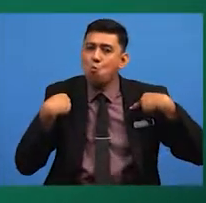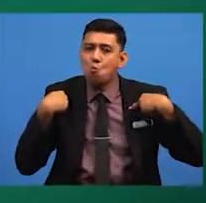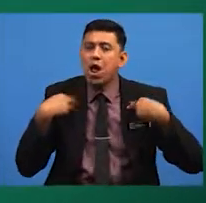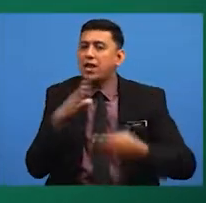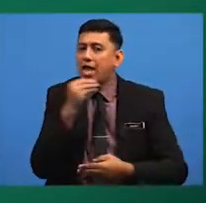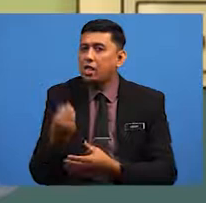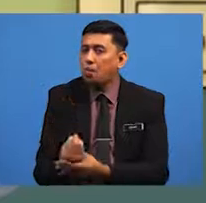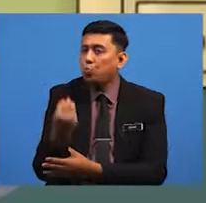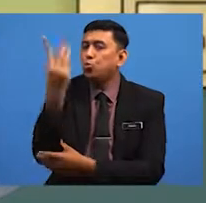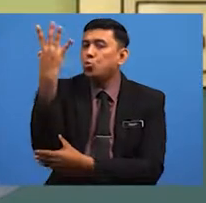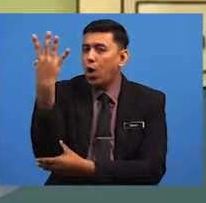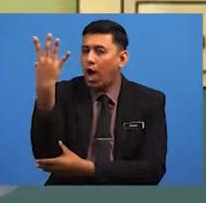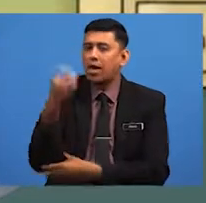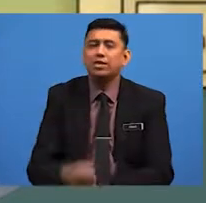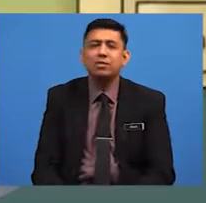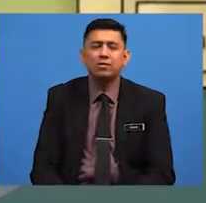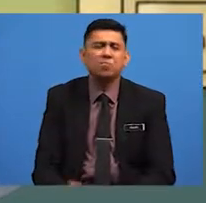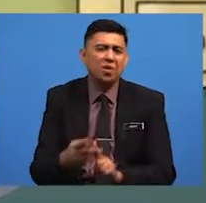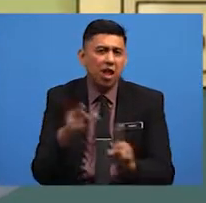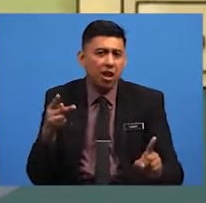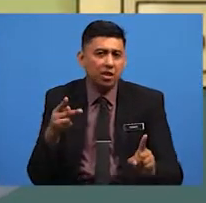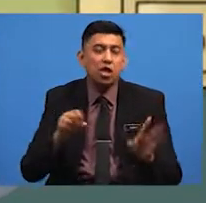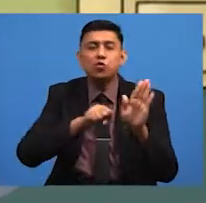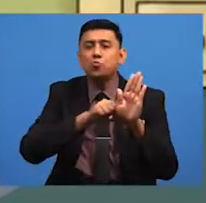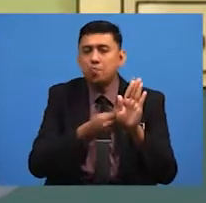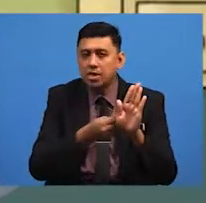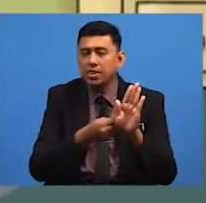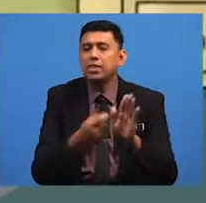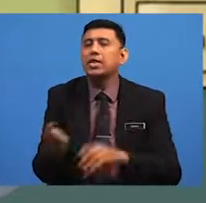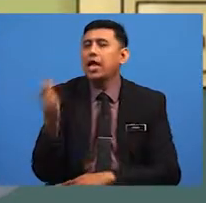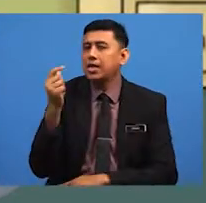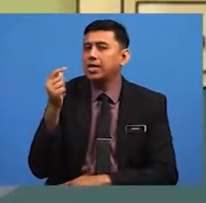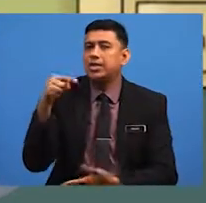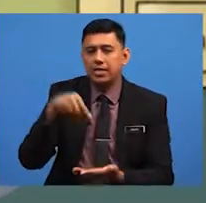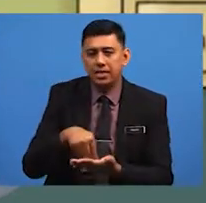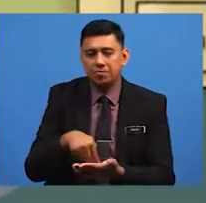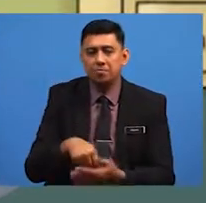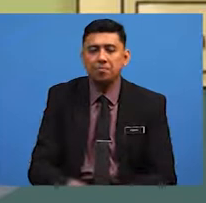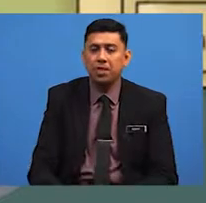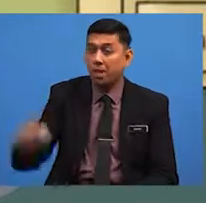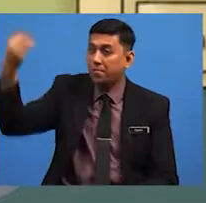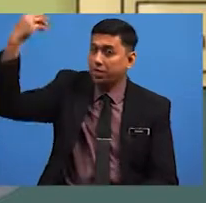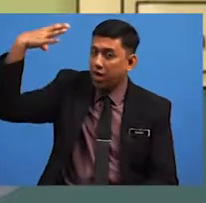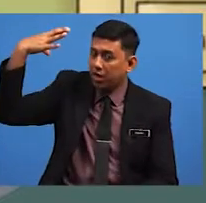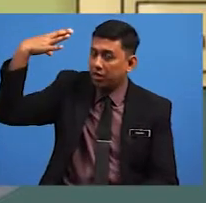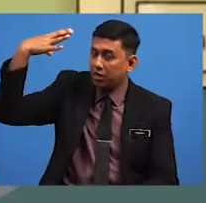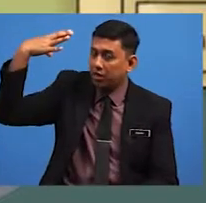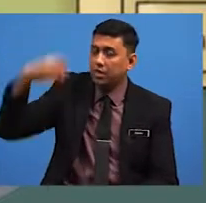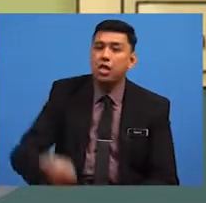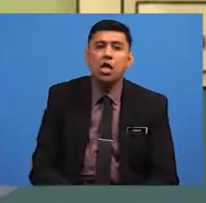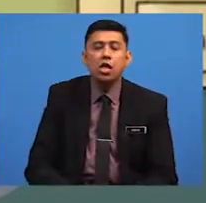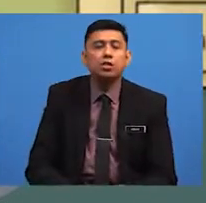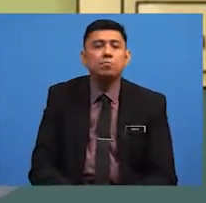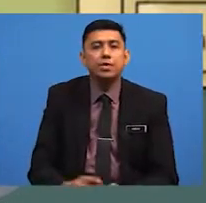tumbuhan daripada sumber tenaga ini matahari membekalkan tenageer